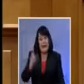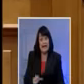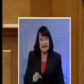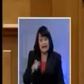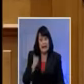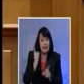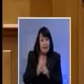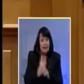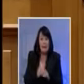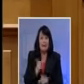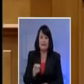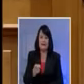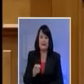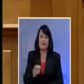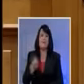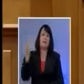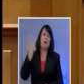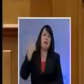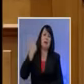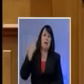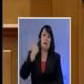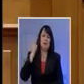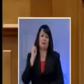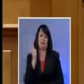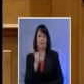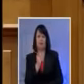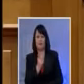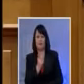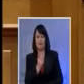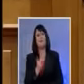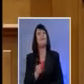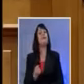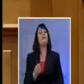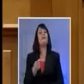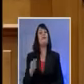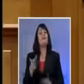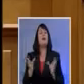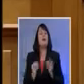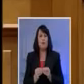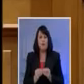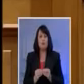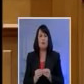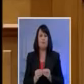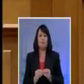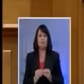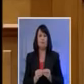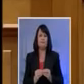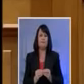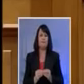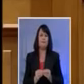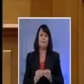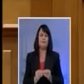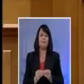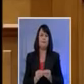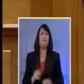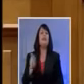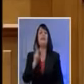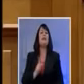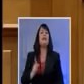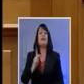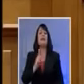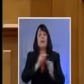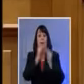ιδίως ασκείτε κριτική και ιδίως κριτική που αφορά τις κοινωνικές συνέπειες